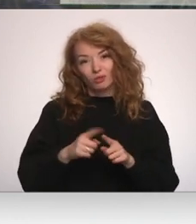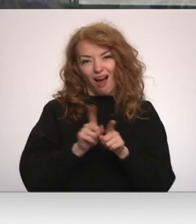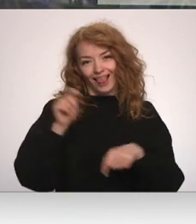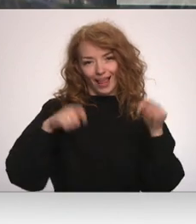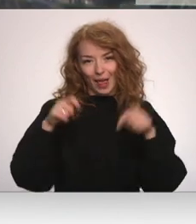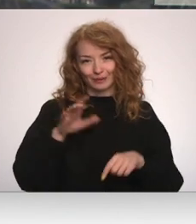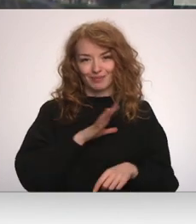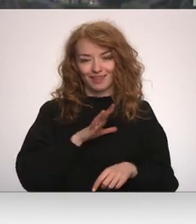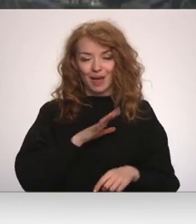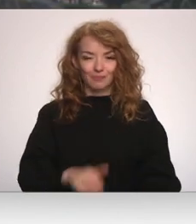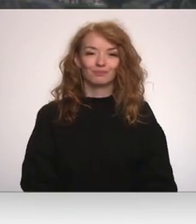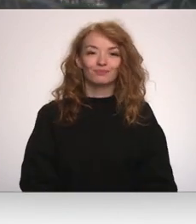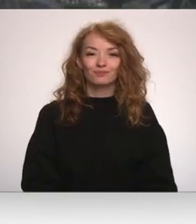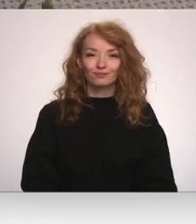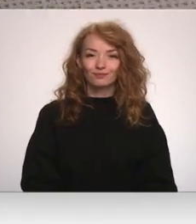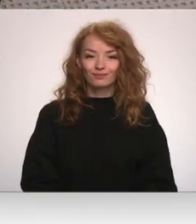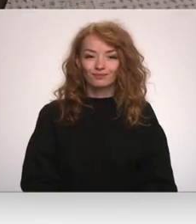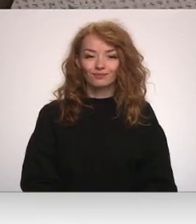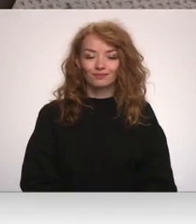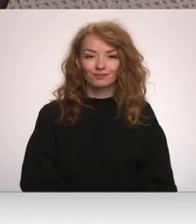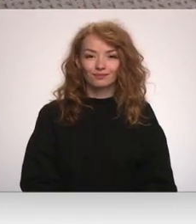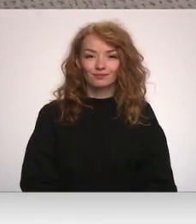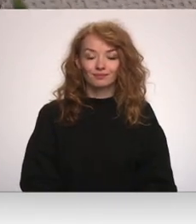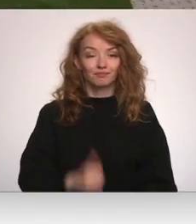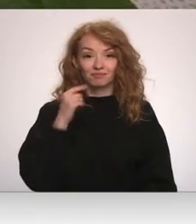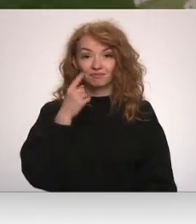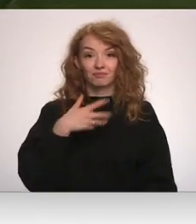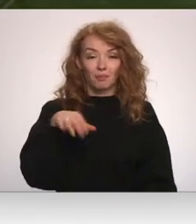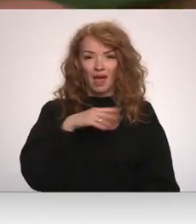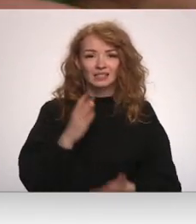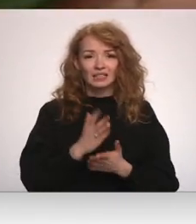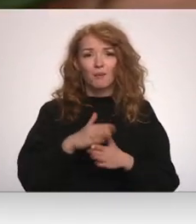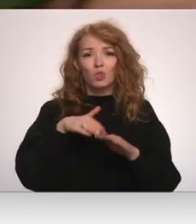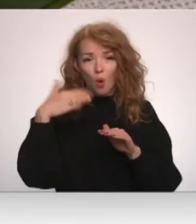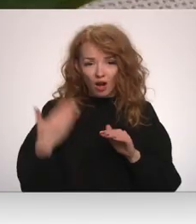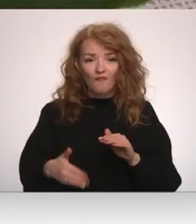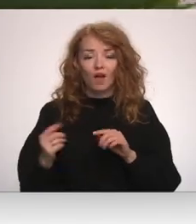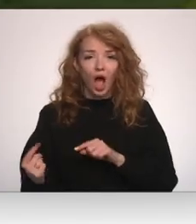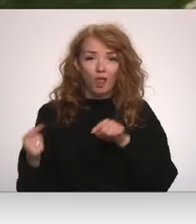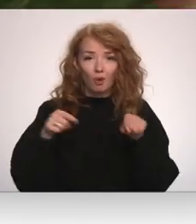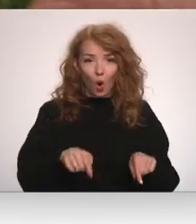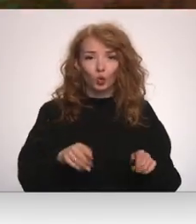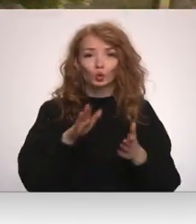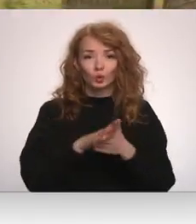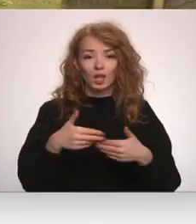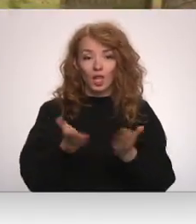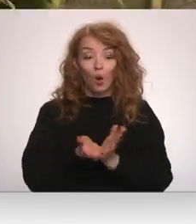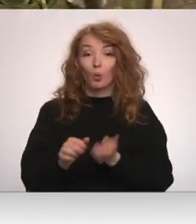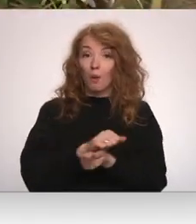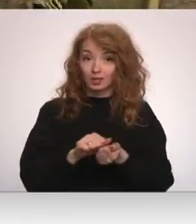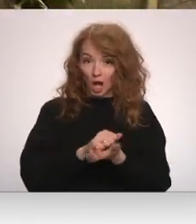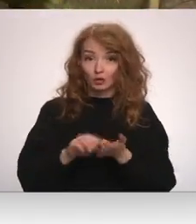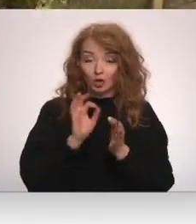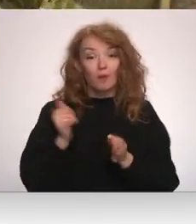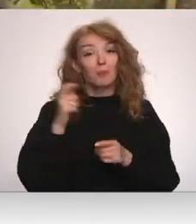tur devās Dace Stirāne. Mēs laikam visi esam nokavējuši un atbraukuši uz trauku mazgāšanu, ja? Bet kādam jau arī